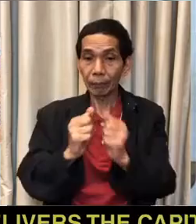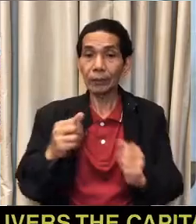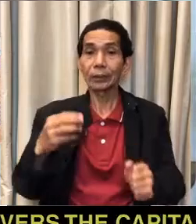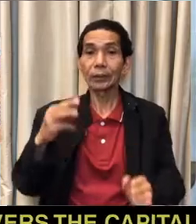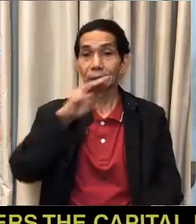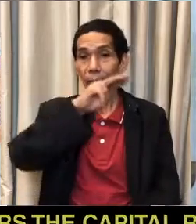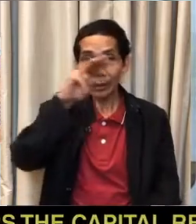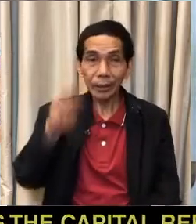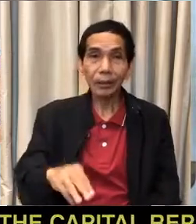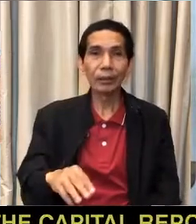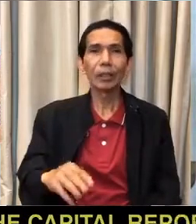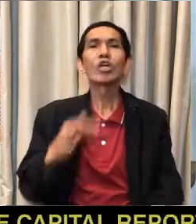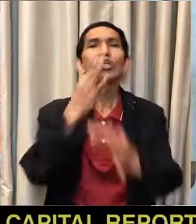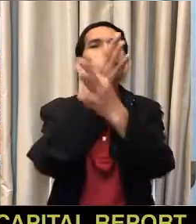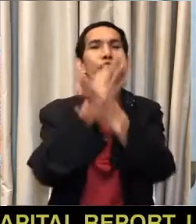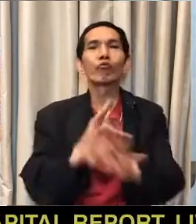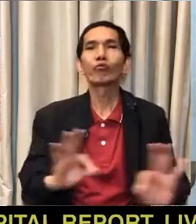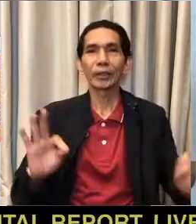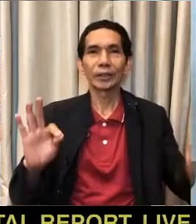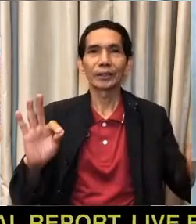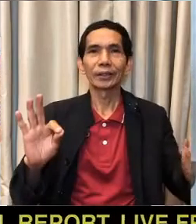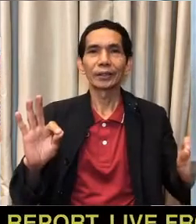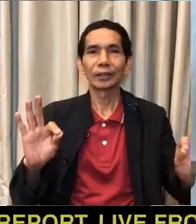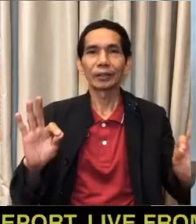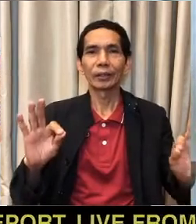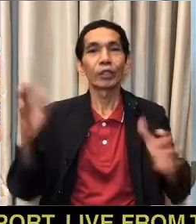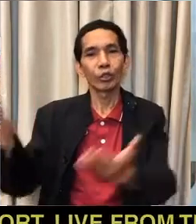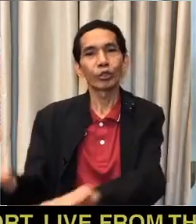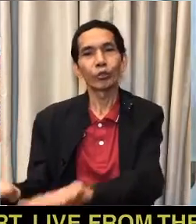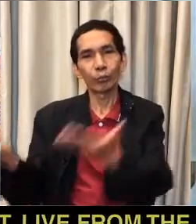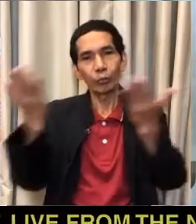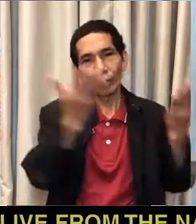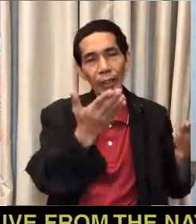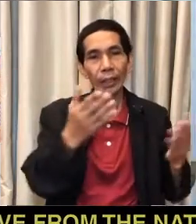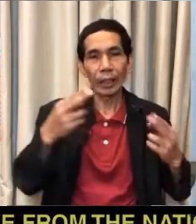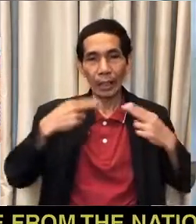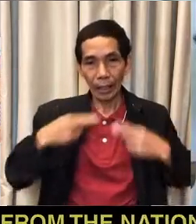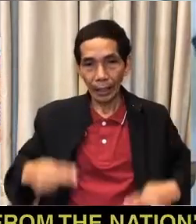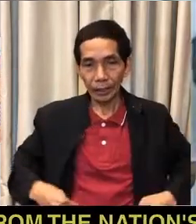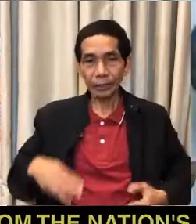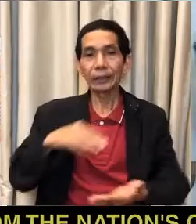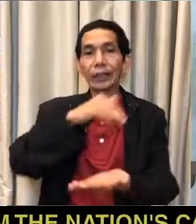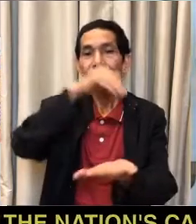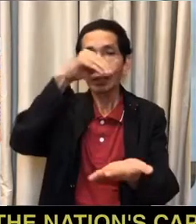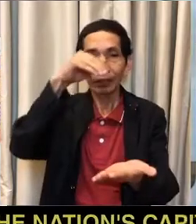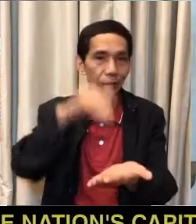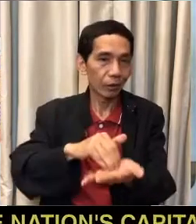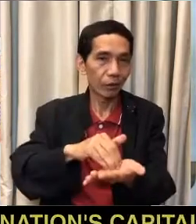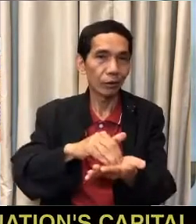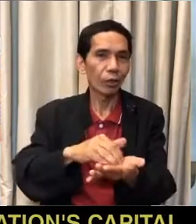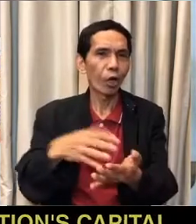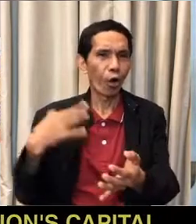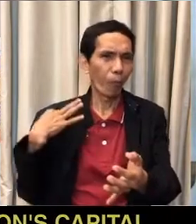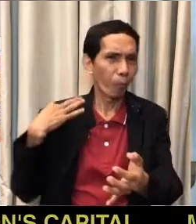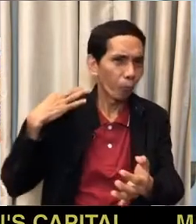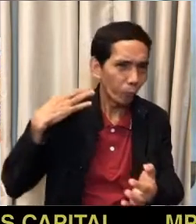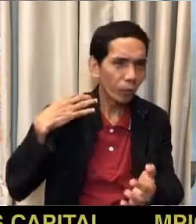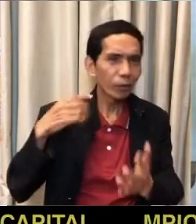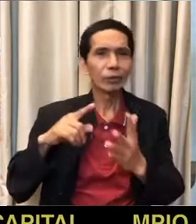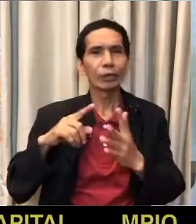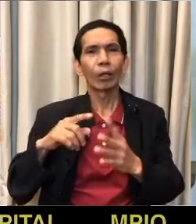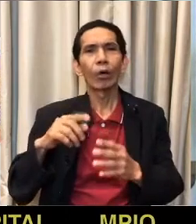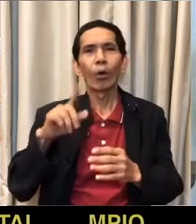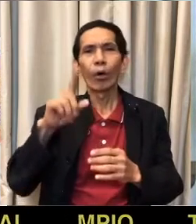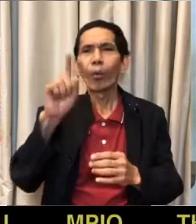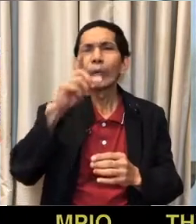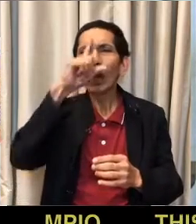Maynila. Libre. O, dali nyo na po sa aming mga health center. O, ikusa nyo na po. From anong